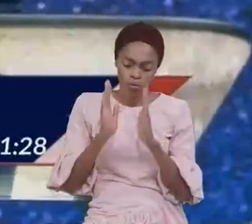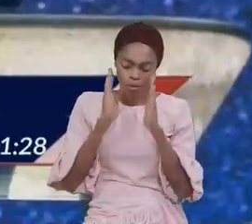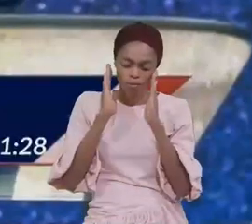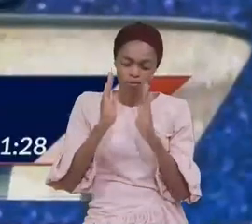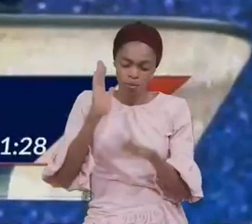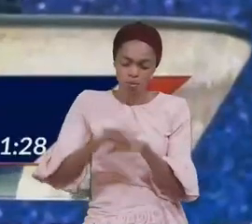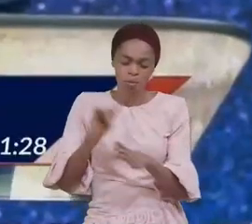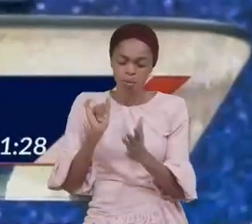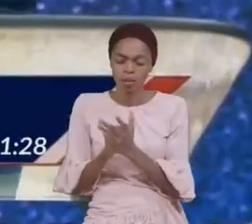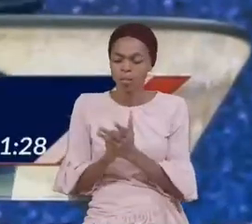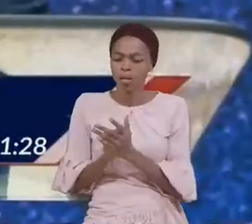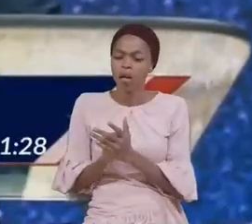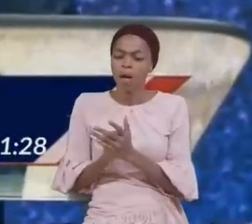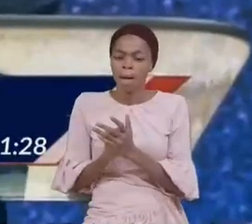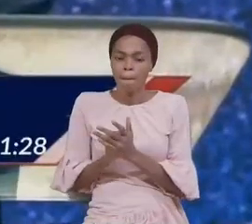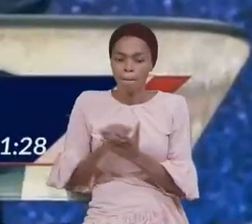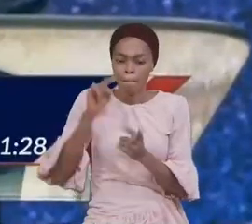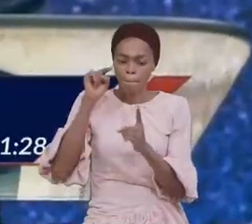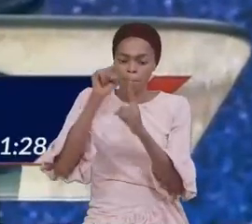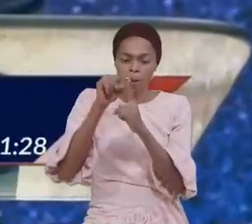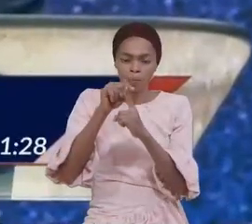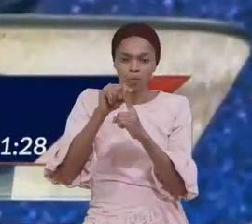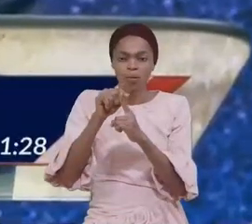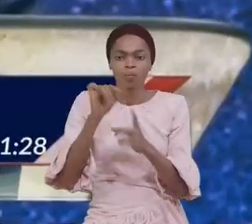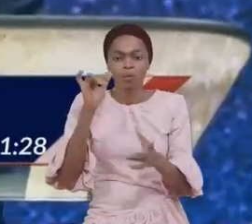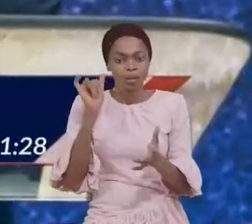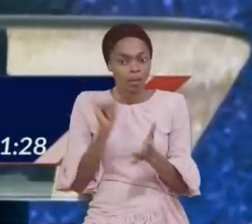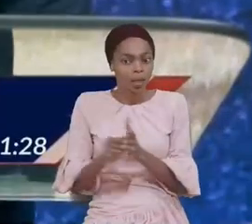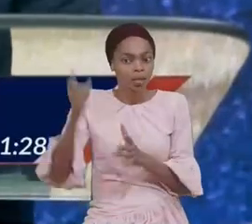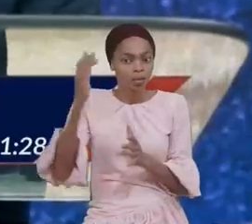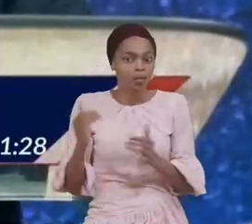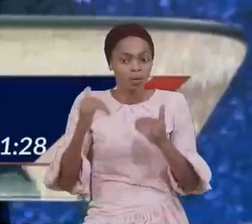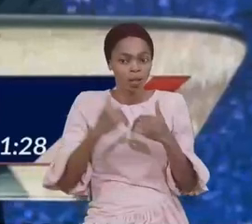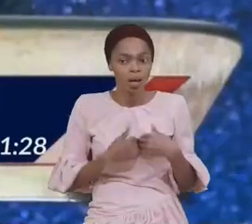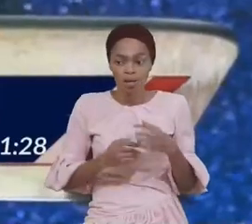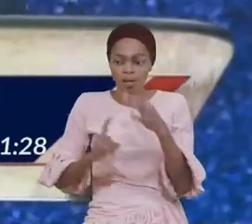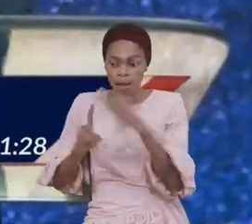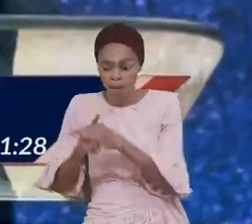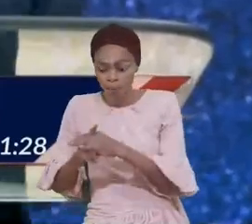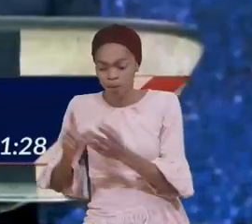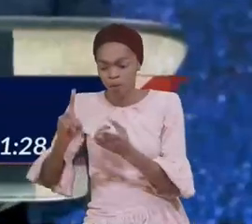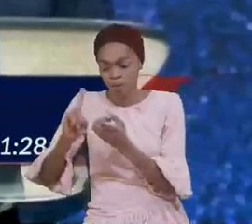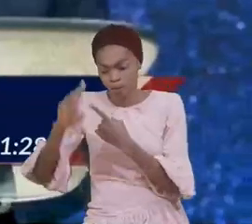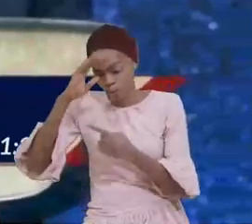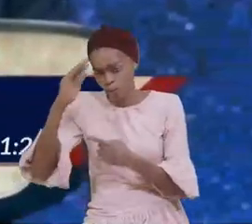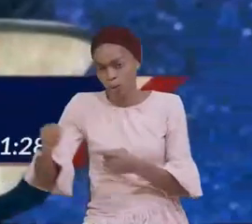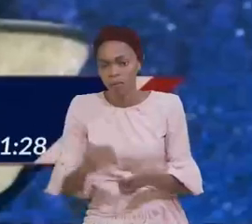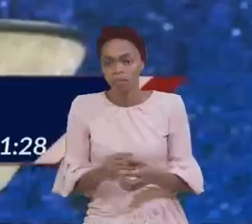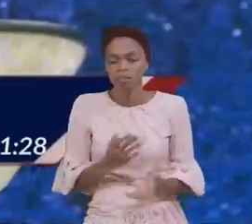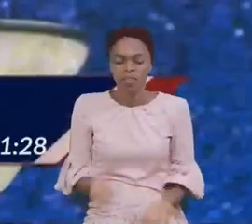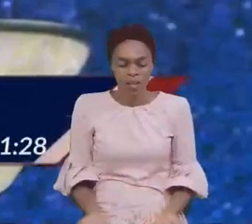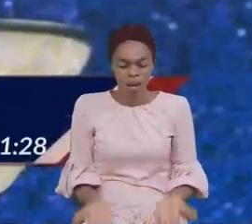sur ce projet, sur la seule chose. Car je te suis apparu pour t'établir, ministre et